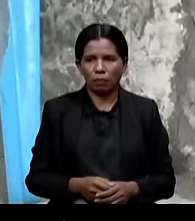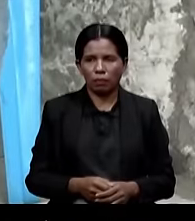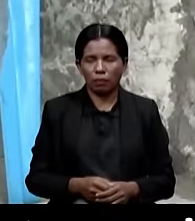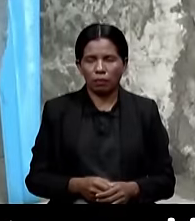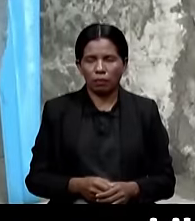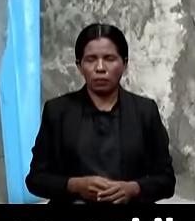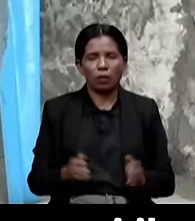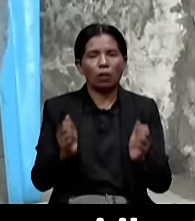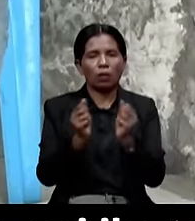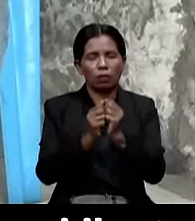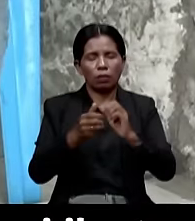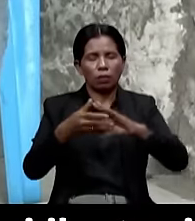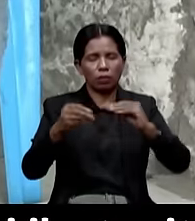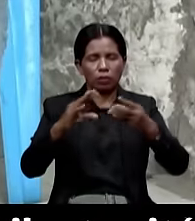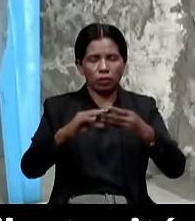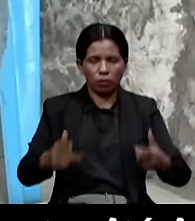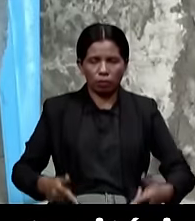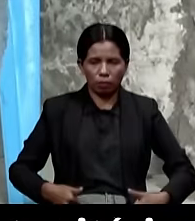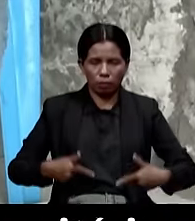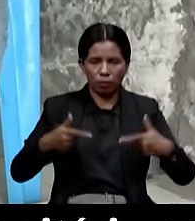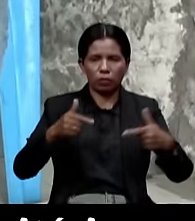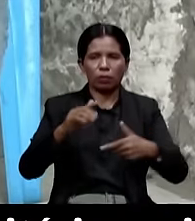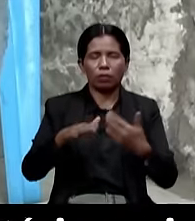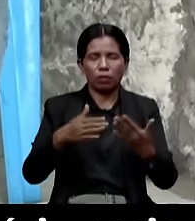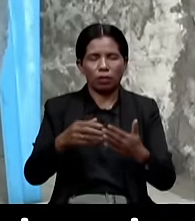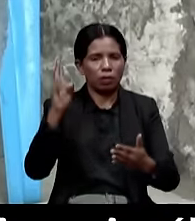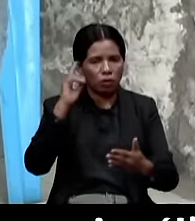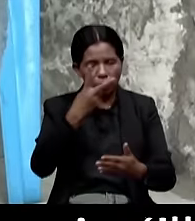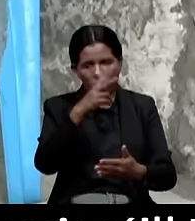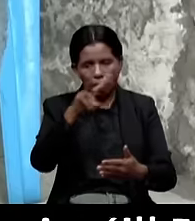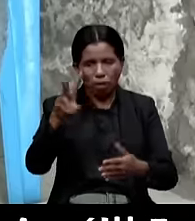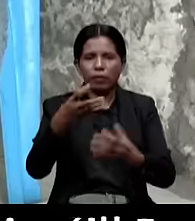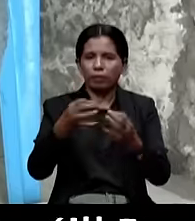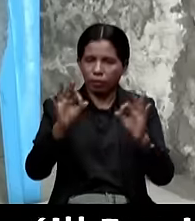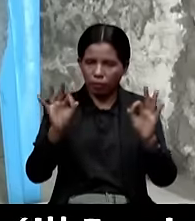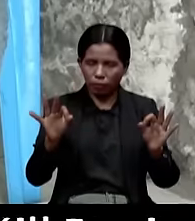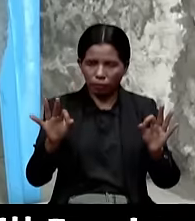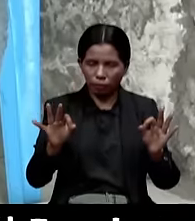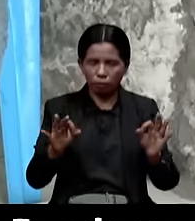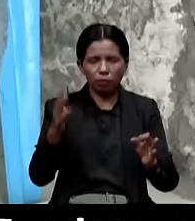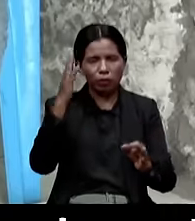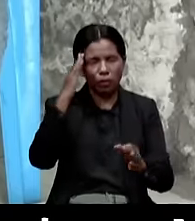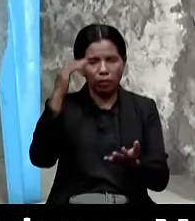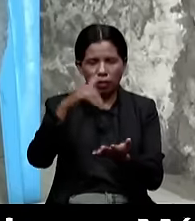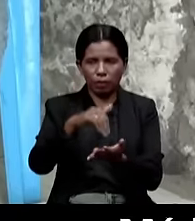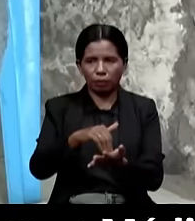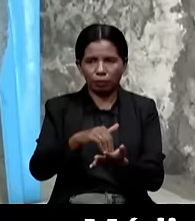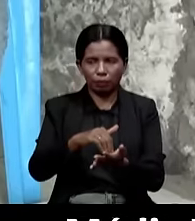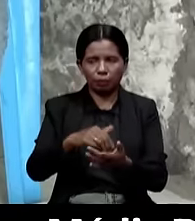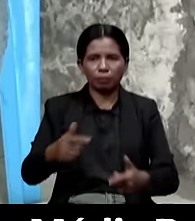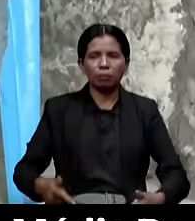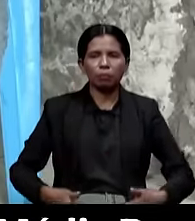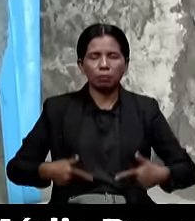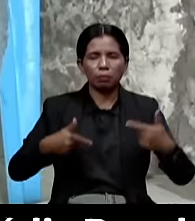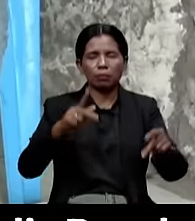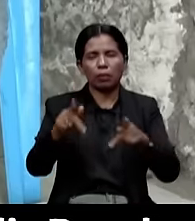O história mores nebe ouvintes no telespectadores rona no acompanha ona reflete katak jornada mores é